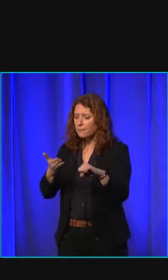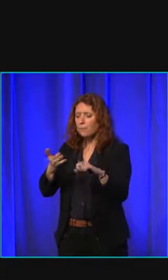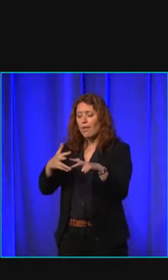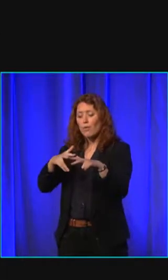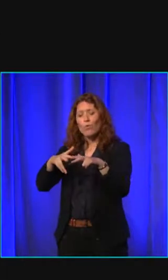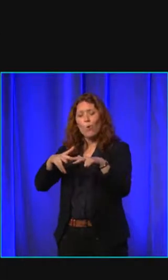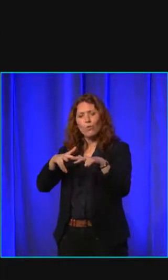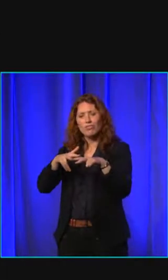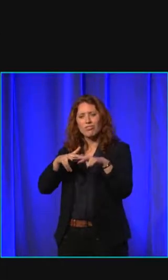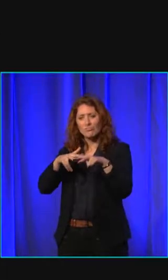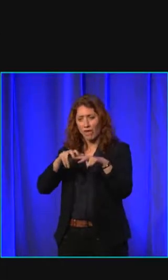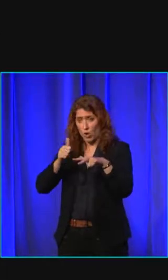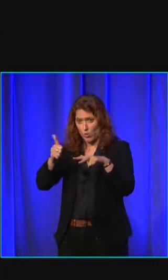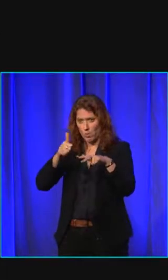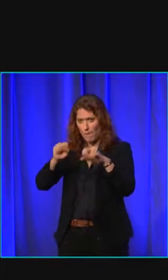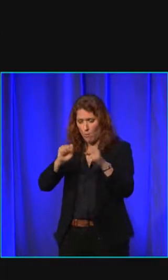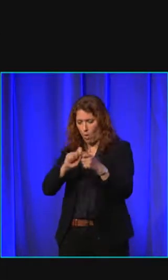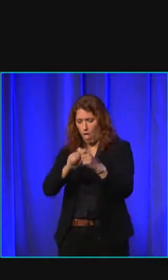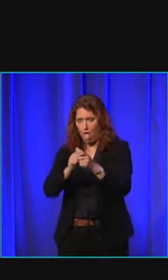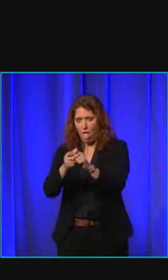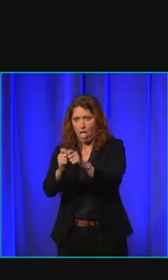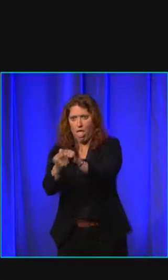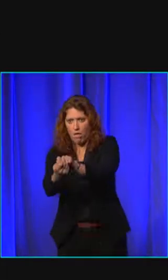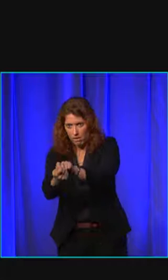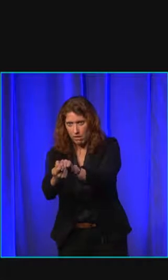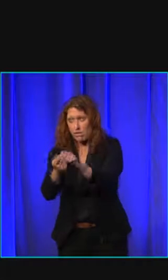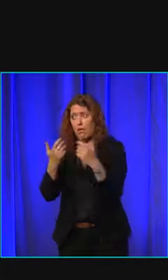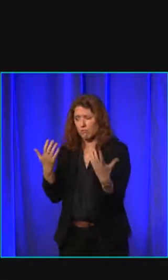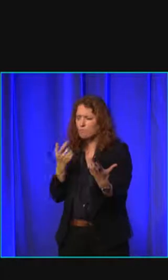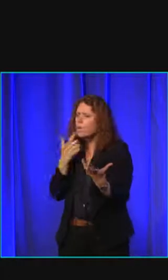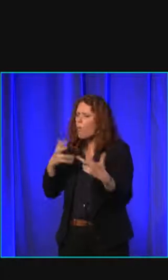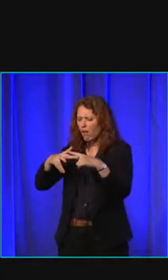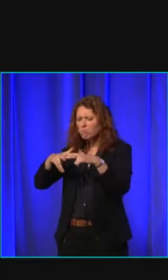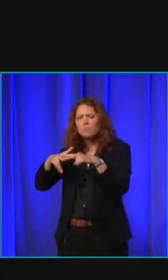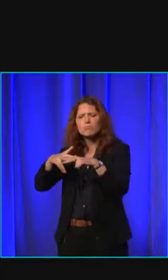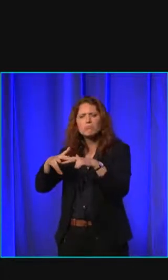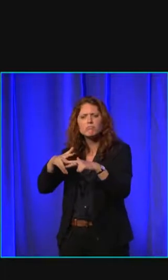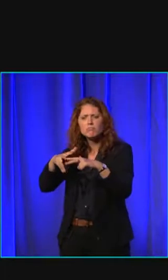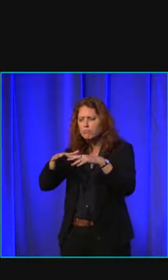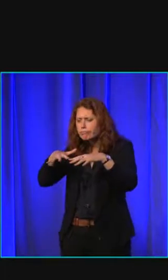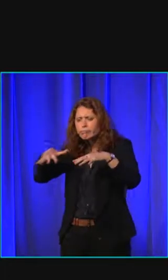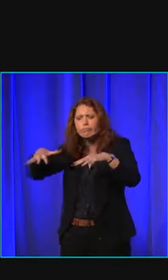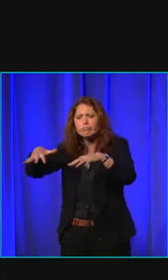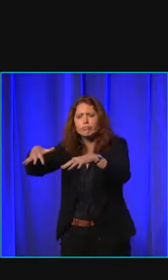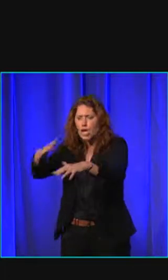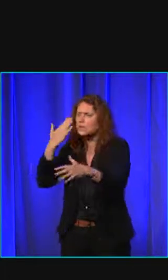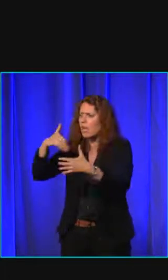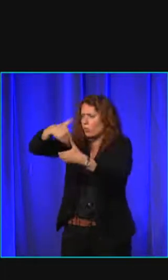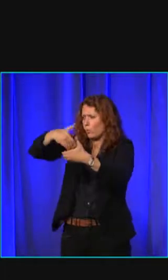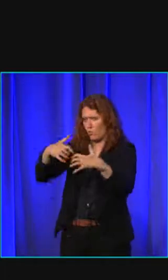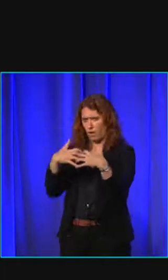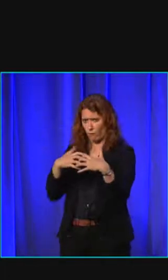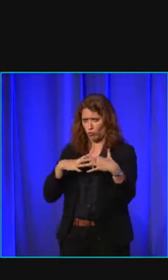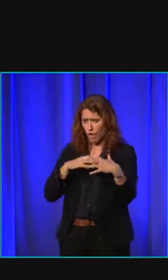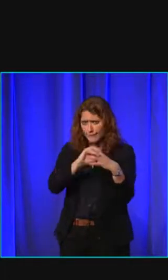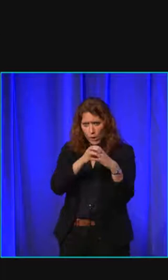neuronaux. Qu'est-ce que c'est que les réseaux neuronaux ? Donc, vous le savez sûrement, le cerveau, il est composé d'un certain nombre de cellules, et les cellules du